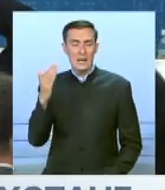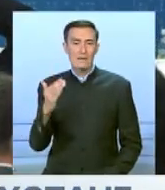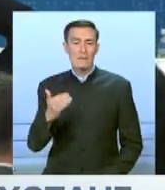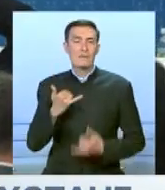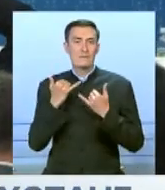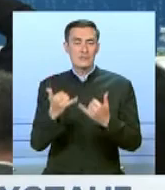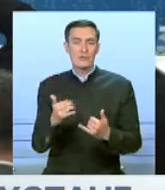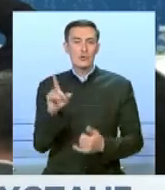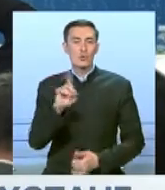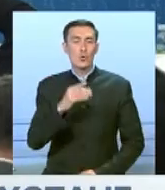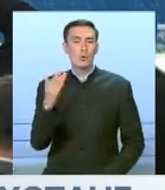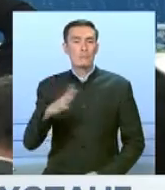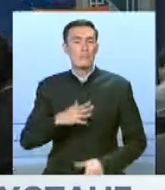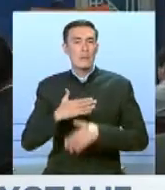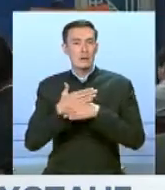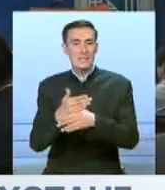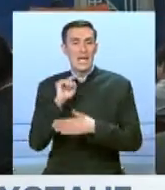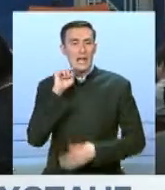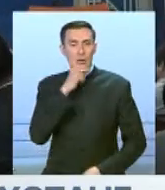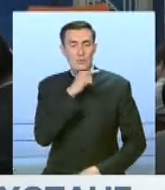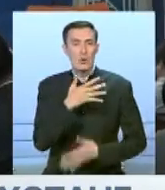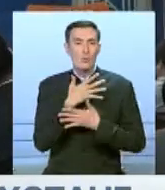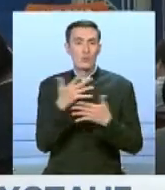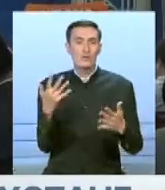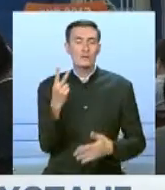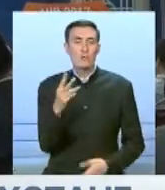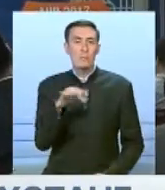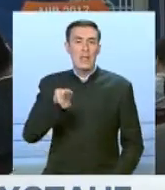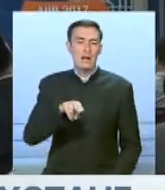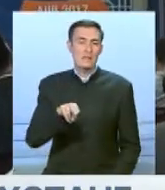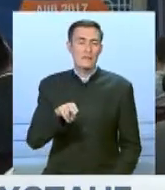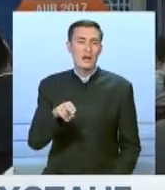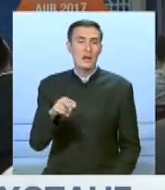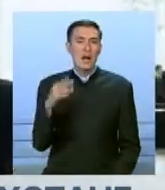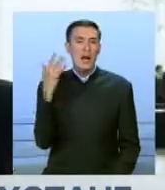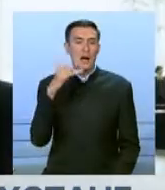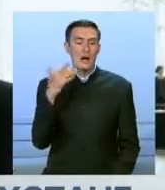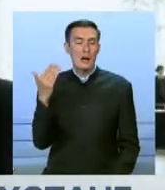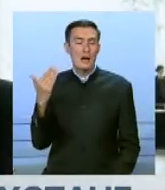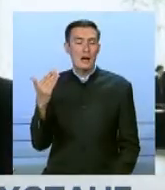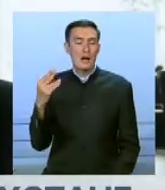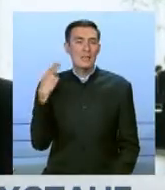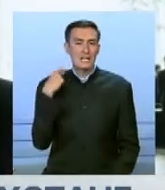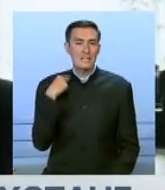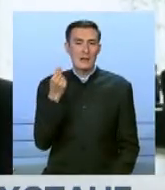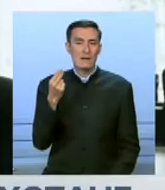его в рыцари за то, что он помог сэкономить больше 2 миллиардов казенных фунтов стерлингов.